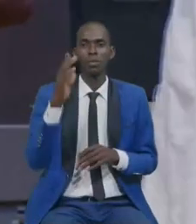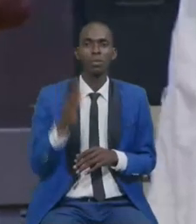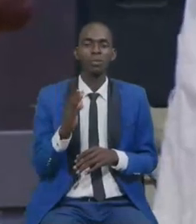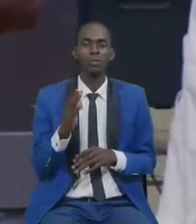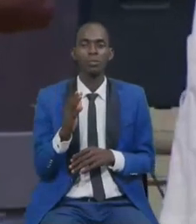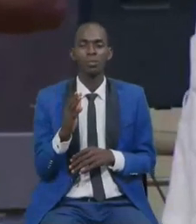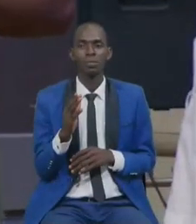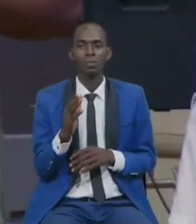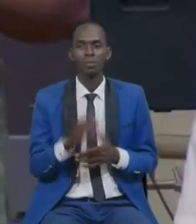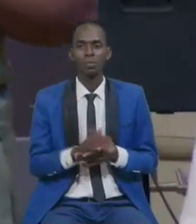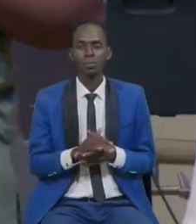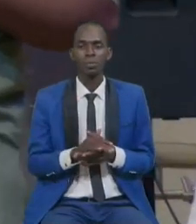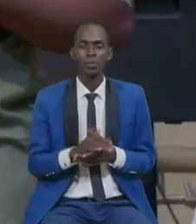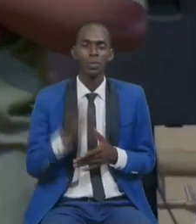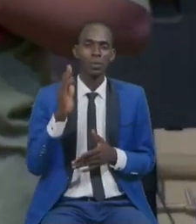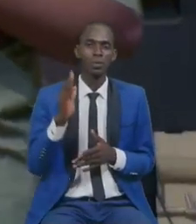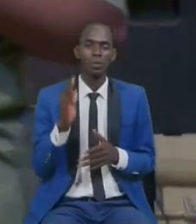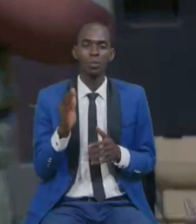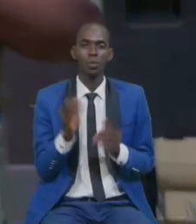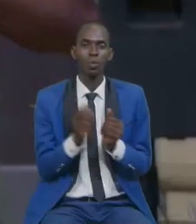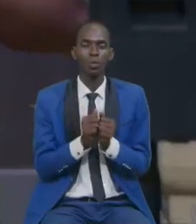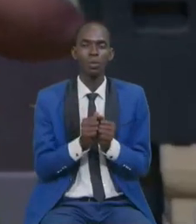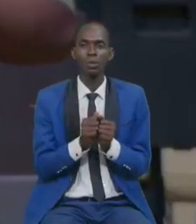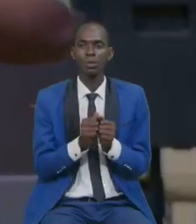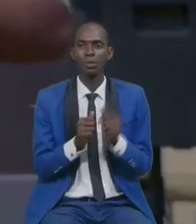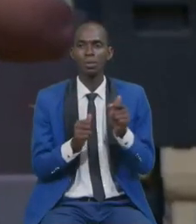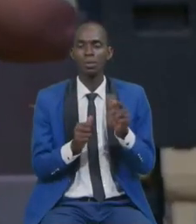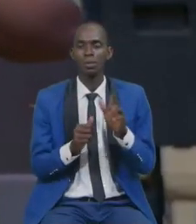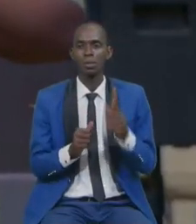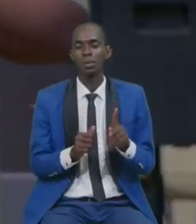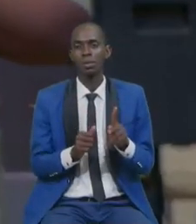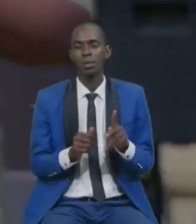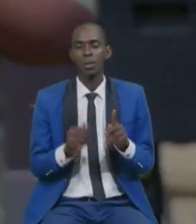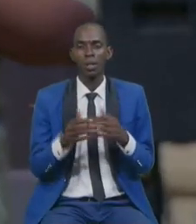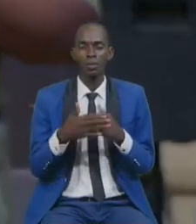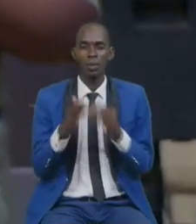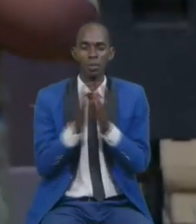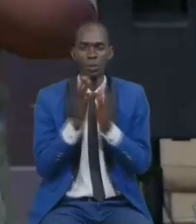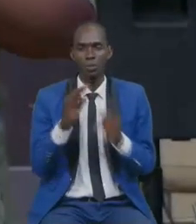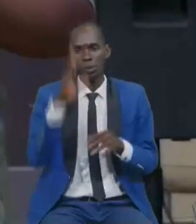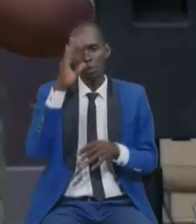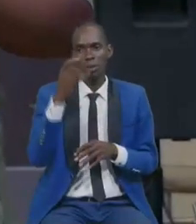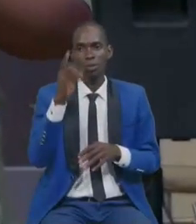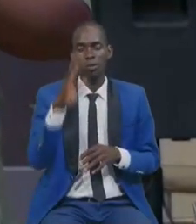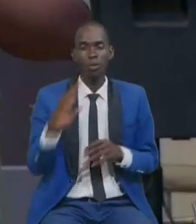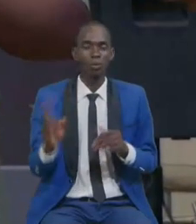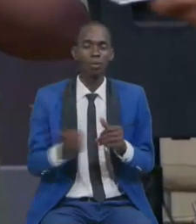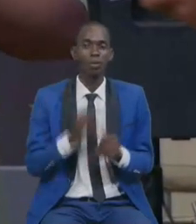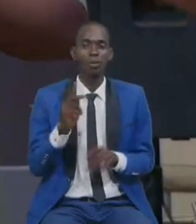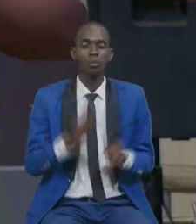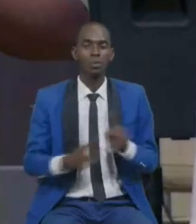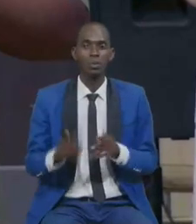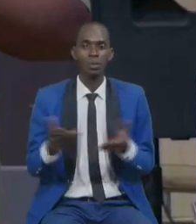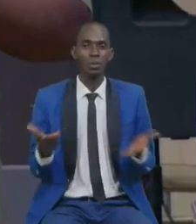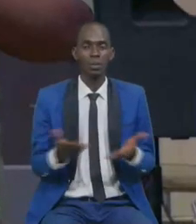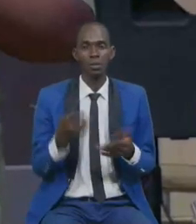Le témoignage suite au programme de JCK. Le premier, le couple devant